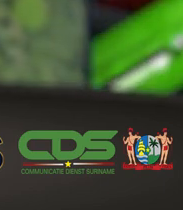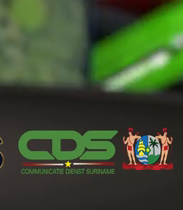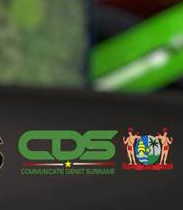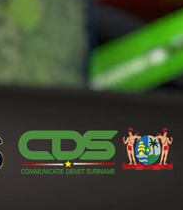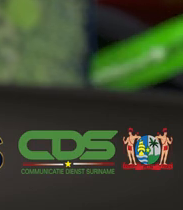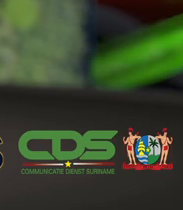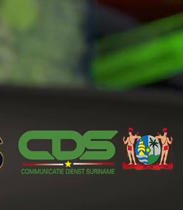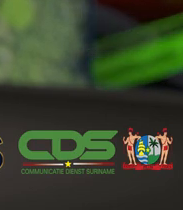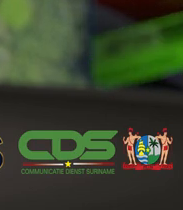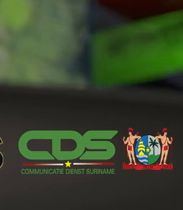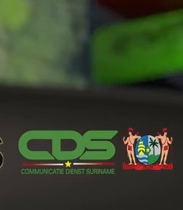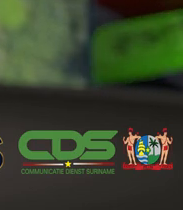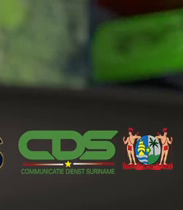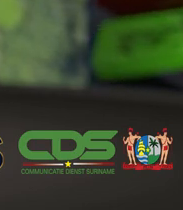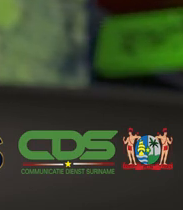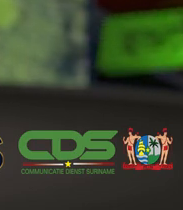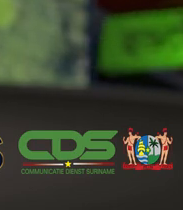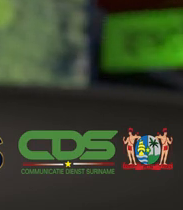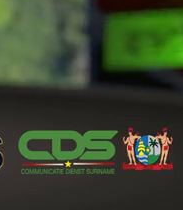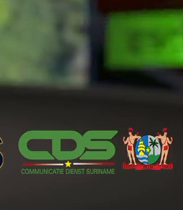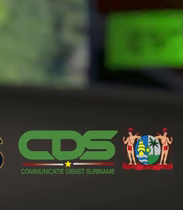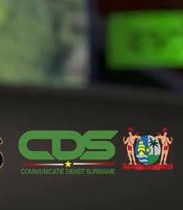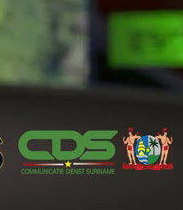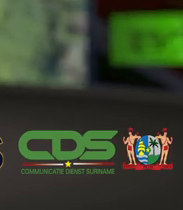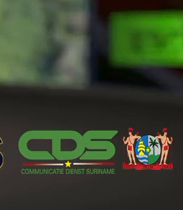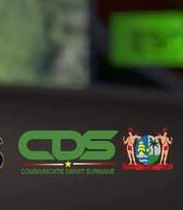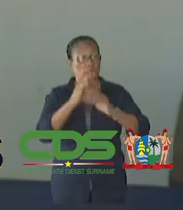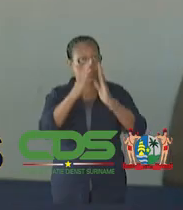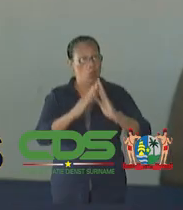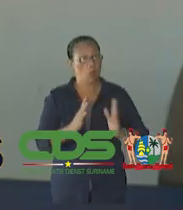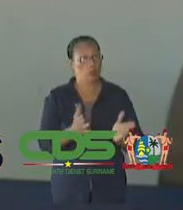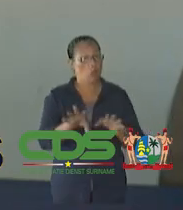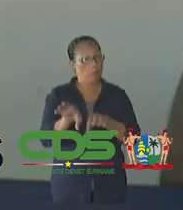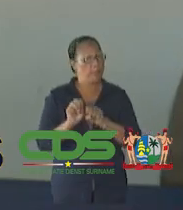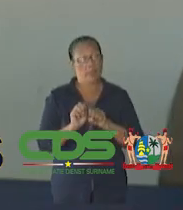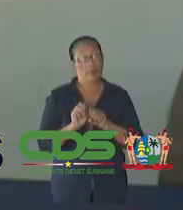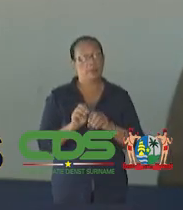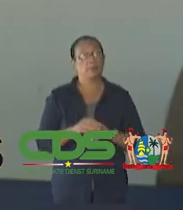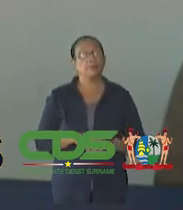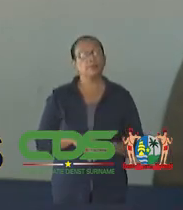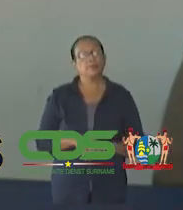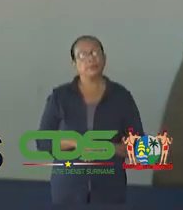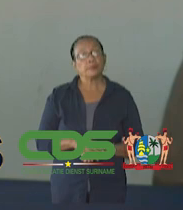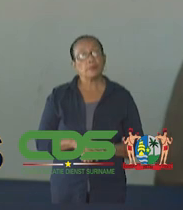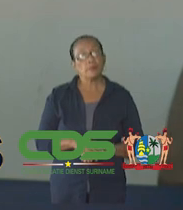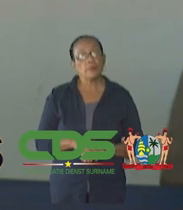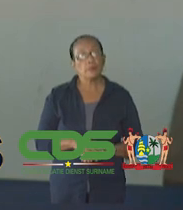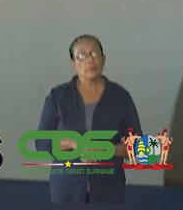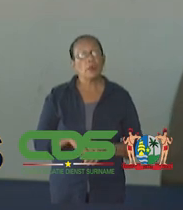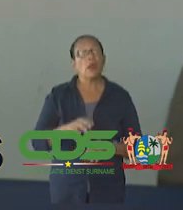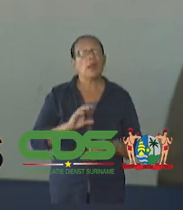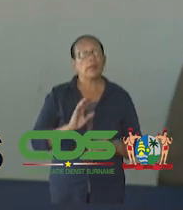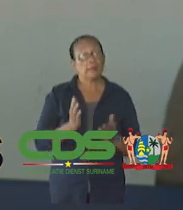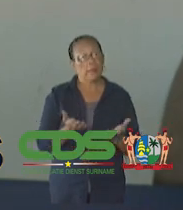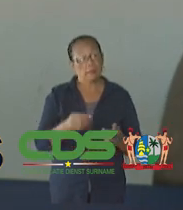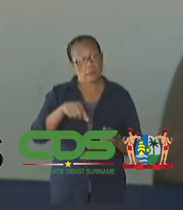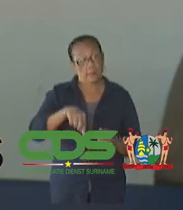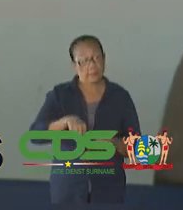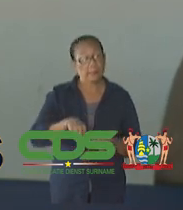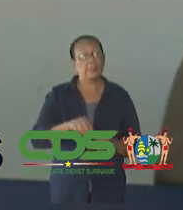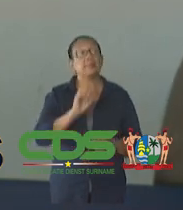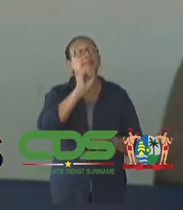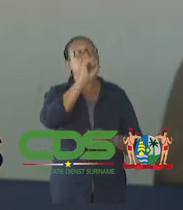bekend tijdens een persconferentie op vrijdag 25 maart. Dus aan de hand van deze cijfers